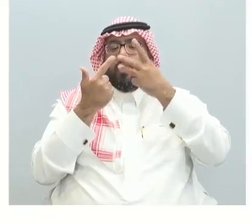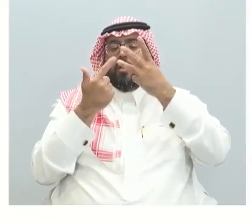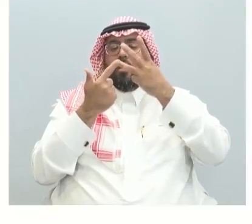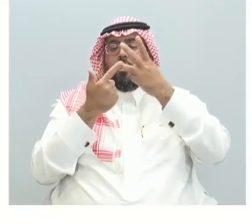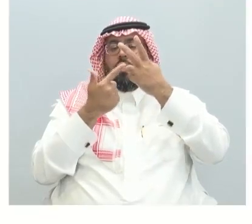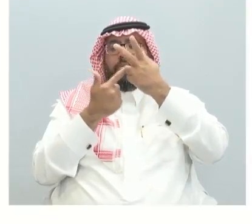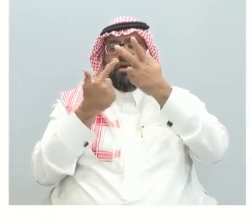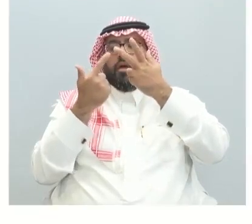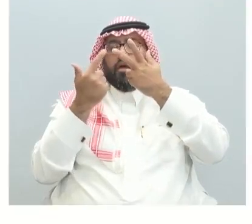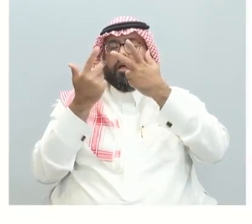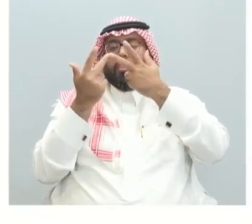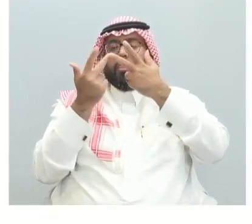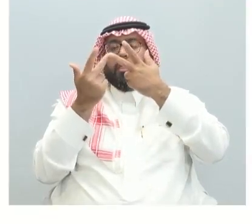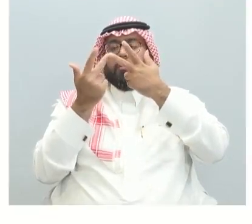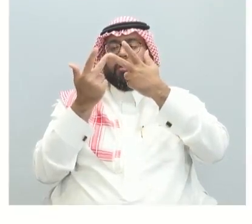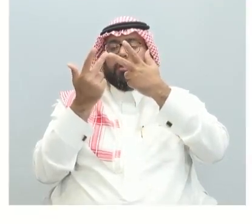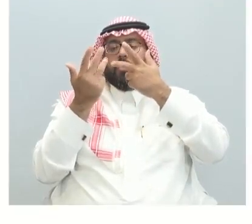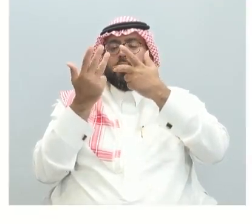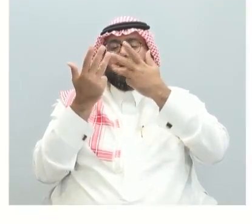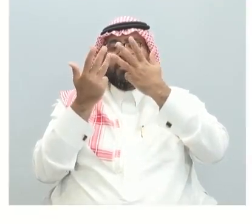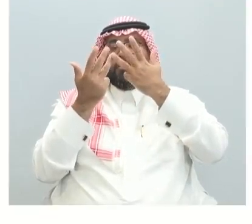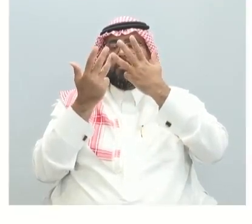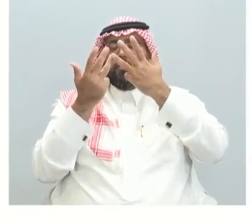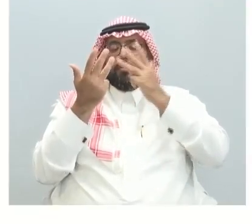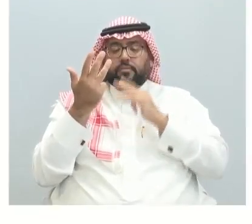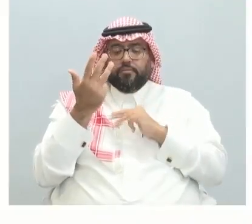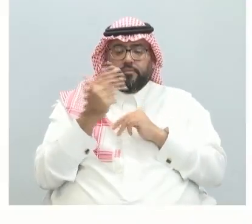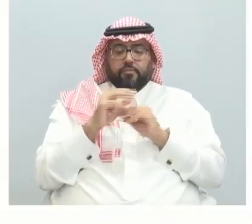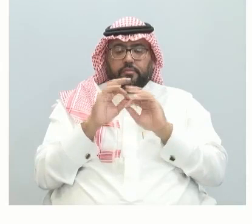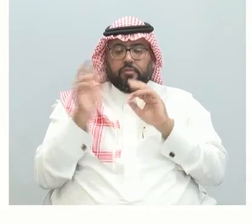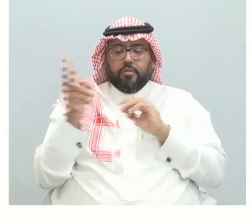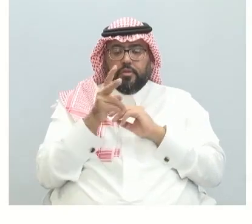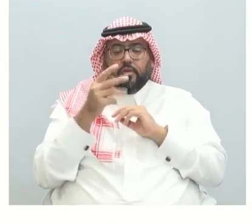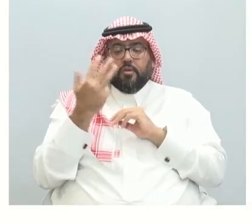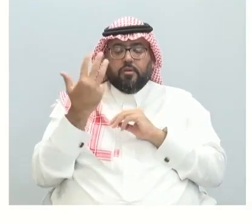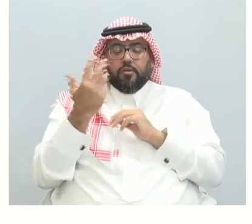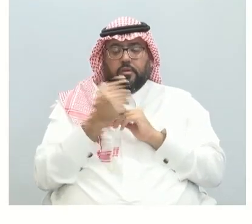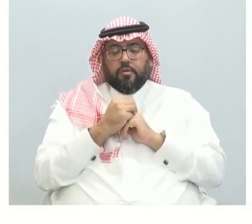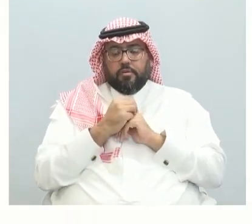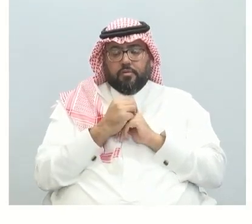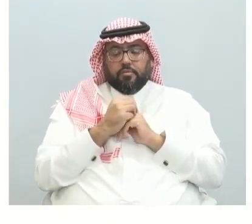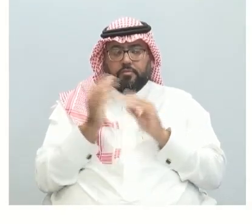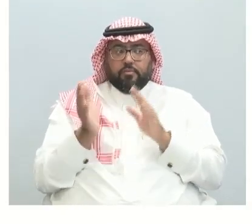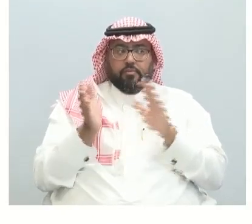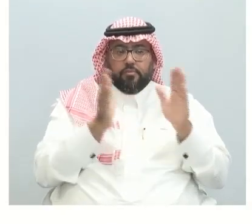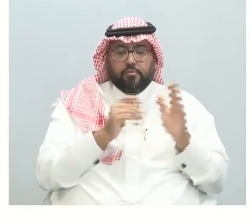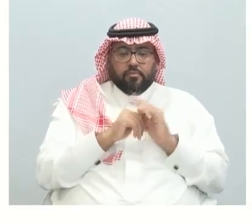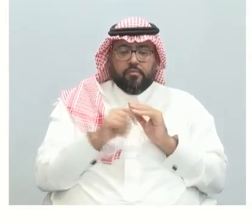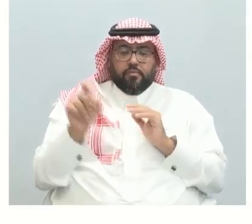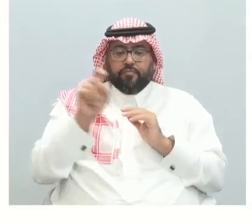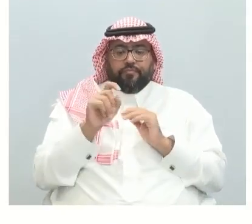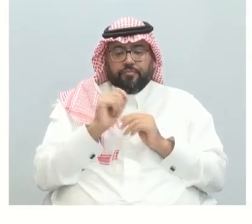ناتج جمع سته زائد ثلاثه يساوي كم احسنتم يساوي العدد تسعه ننتقل الى السؤال